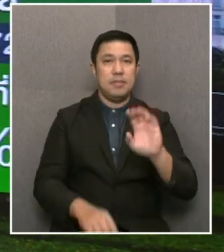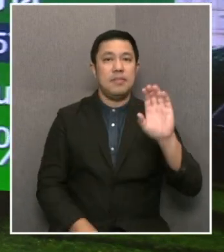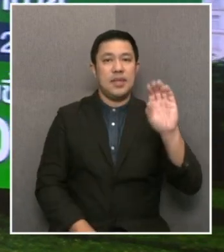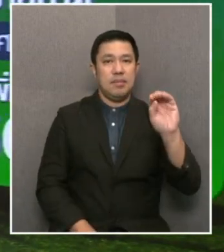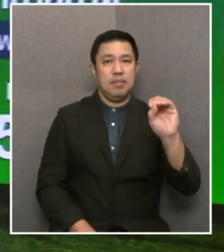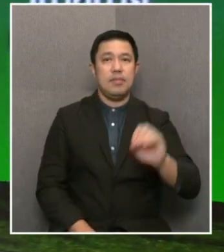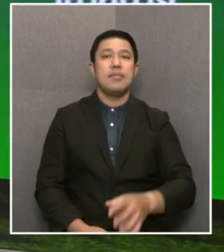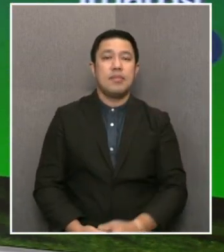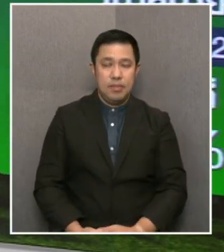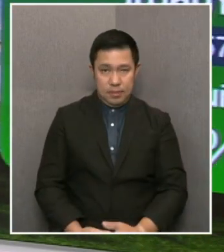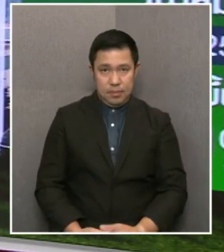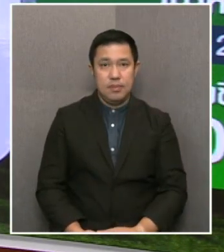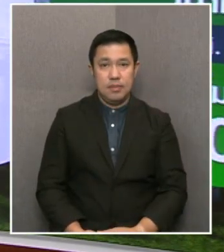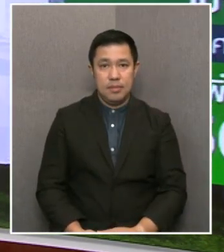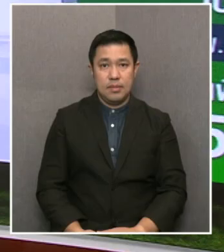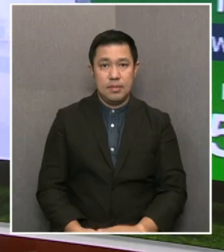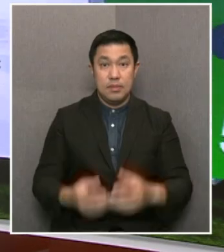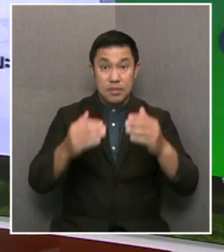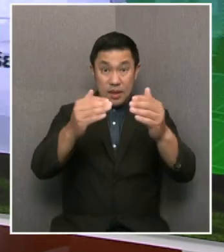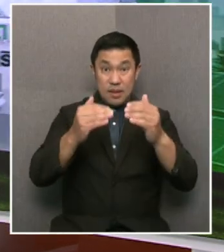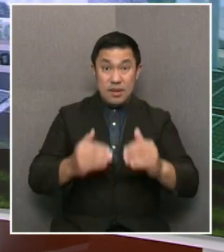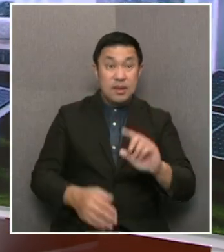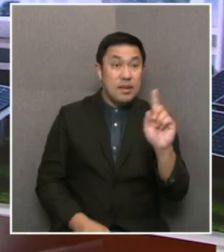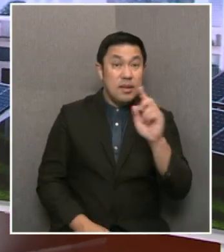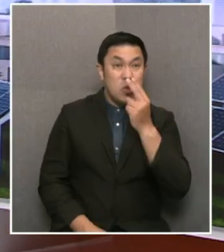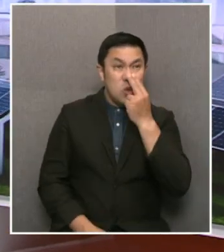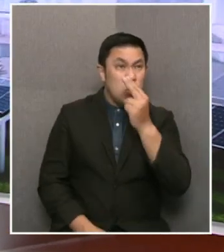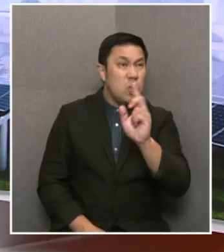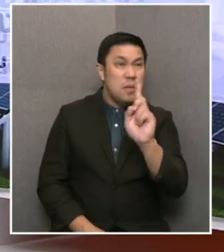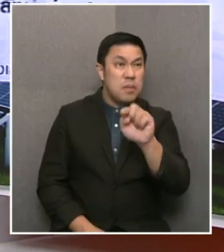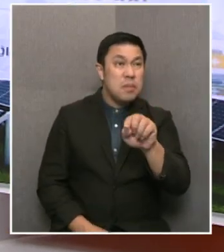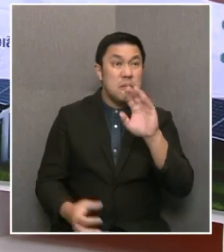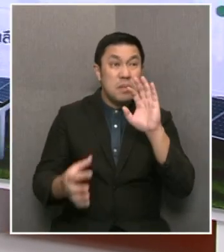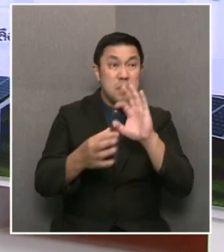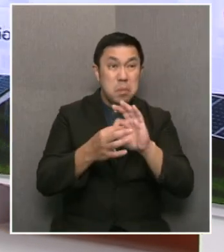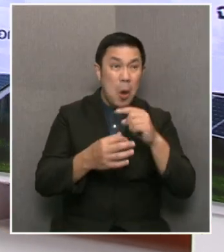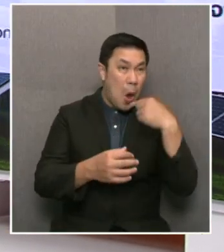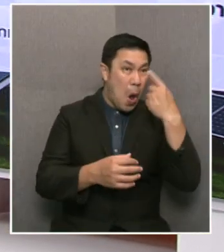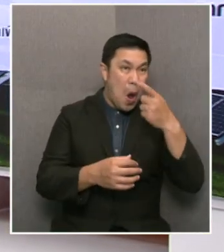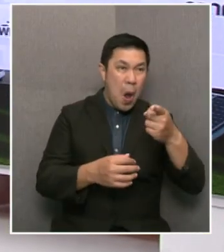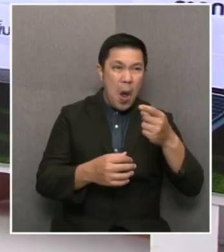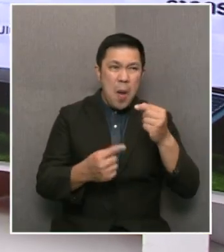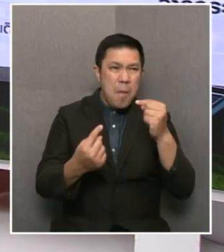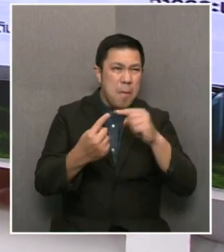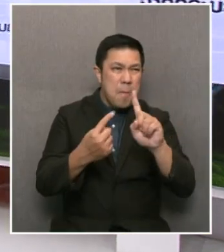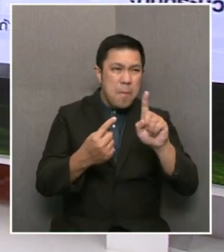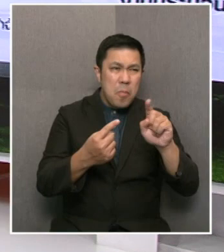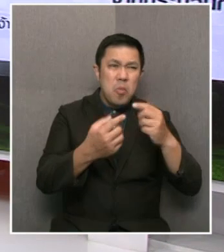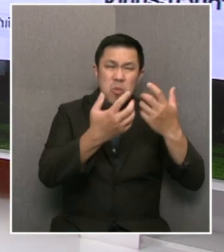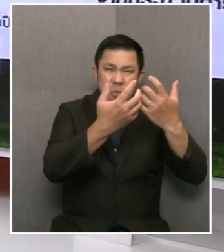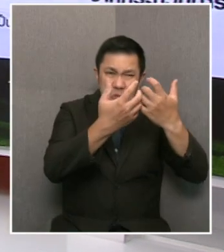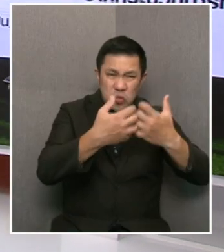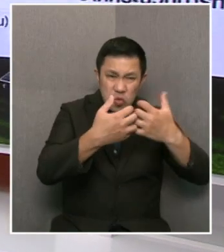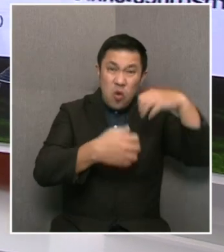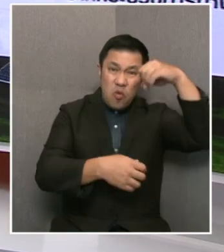ค่ะถัดมานะคะพาคุณผู้ชมมาดูกันต่อนะคะถึงเรื่องของ Candidate Power Plant ก็คือประเภทโรงงานไฟฟ้า